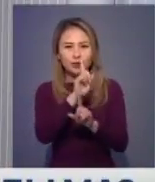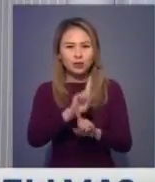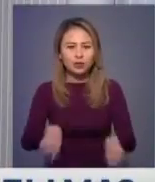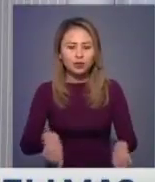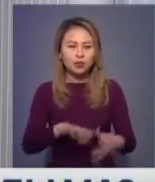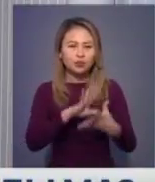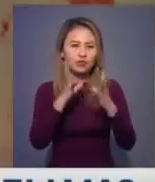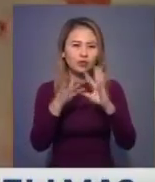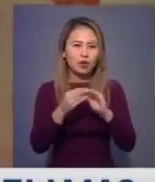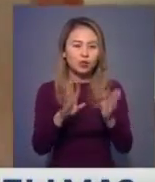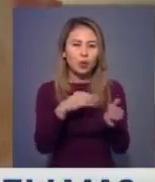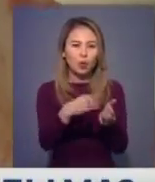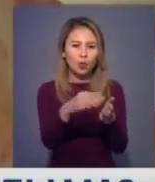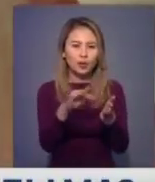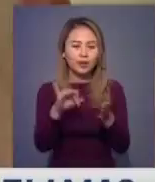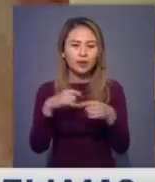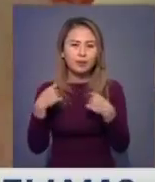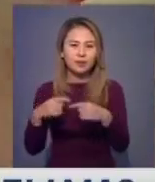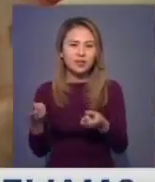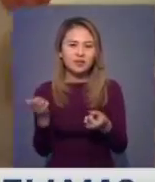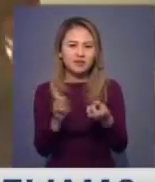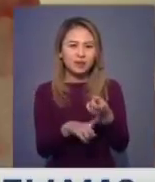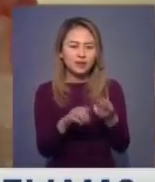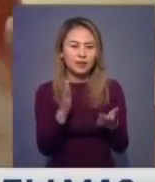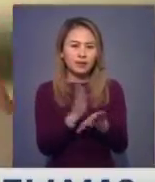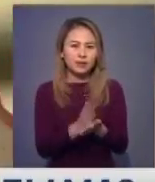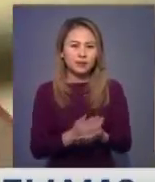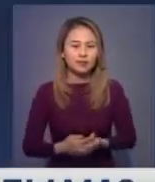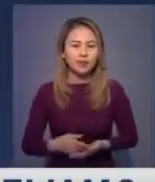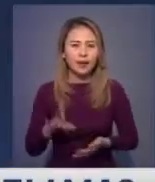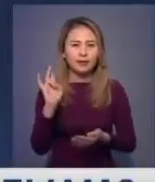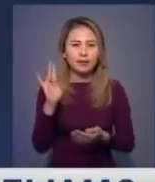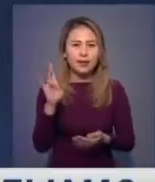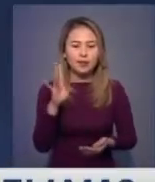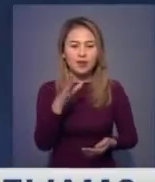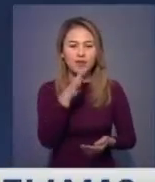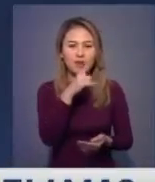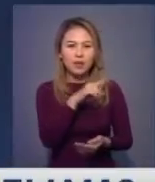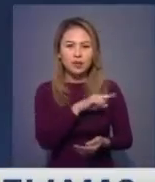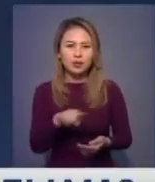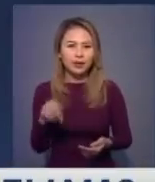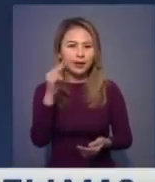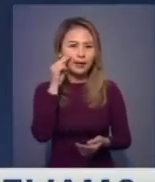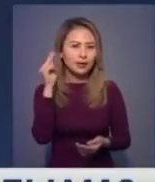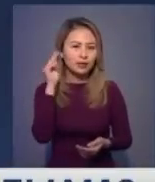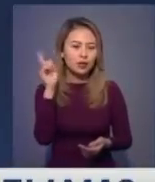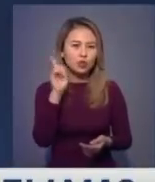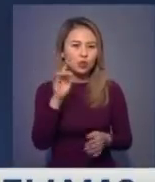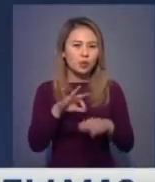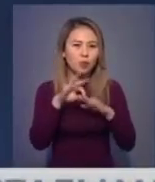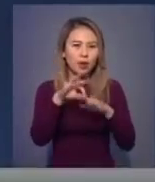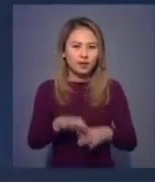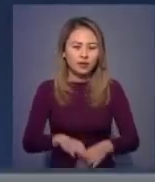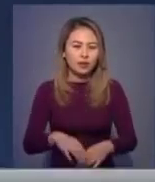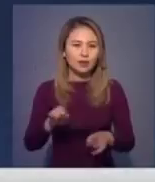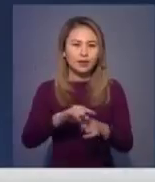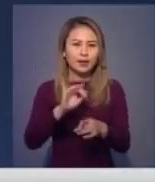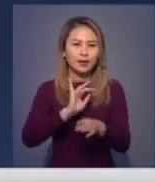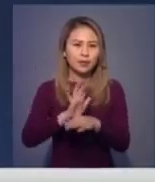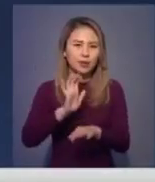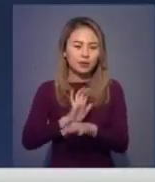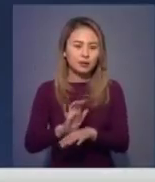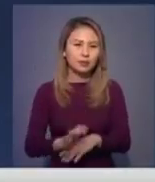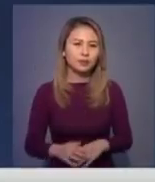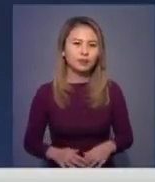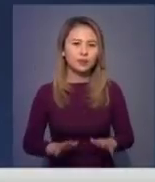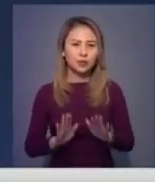Тек сатып алушылармен байланыс орнатып жатыр. Қараша айындағы Қытайдың Шанхай қаласындағы өтпекші